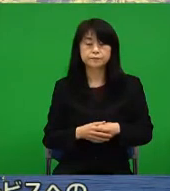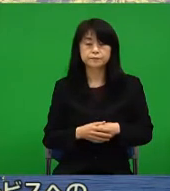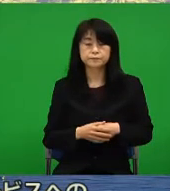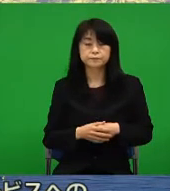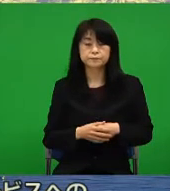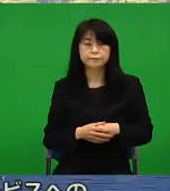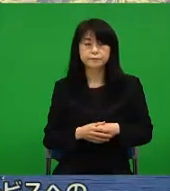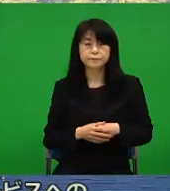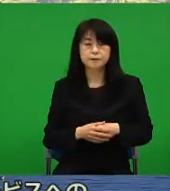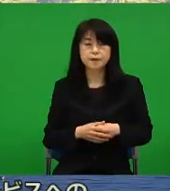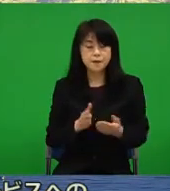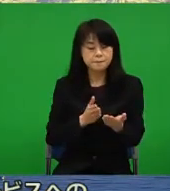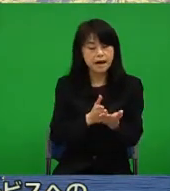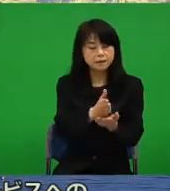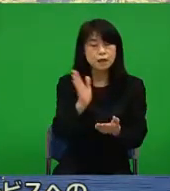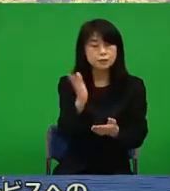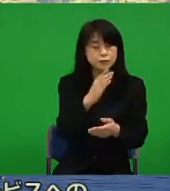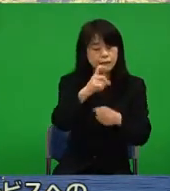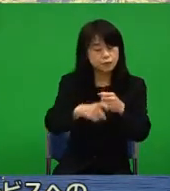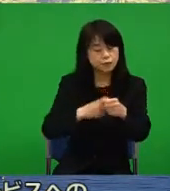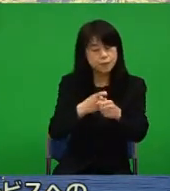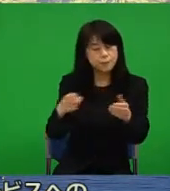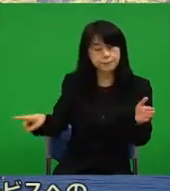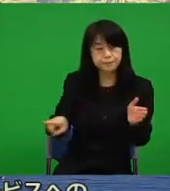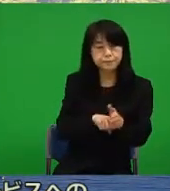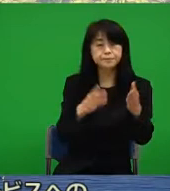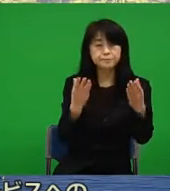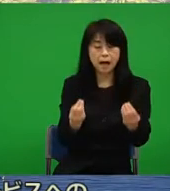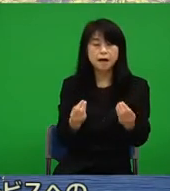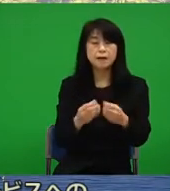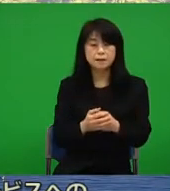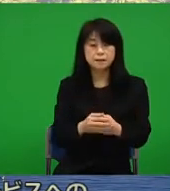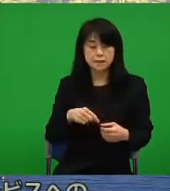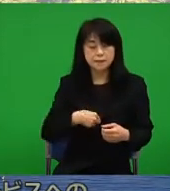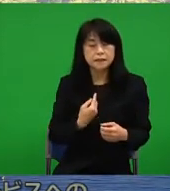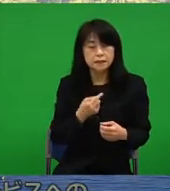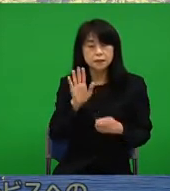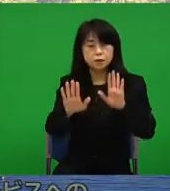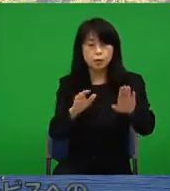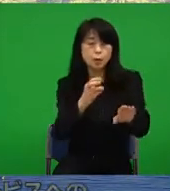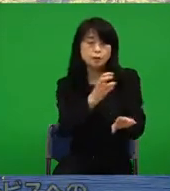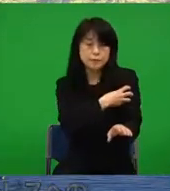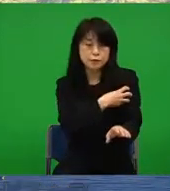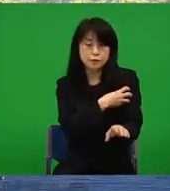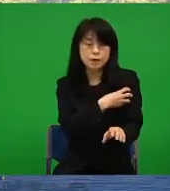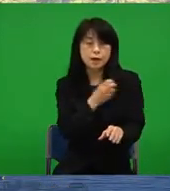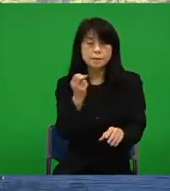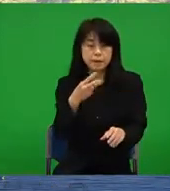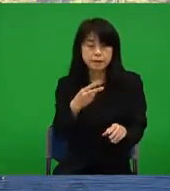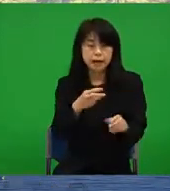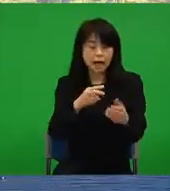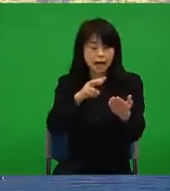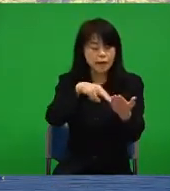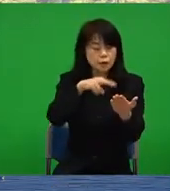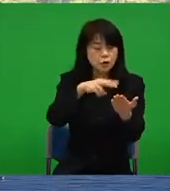最初をスタートしてから、10年余り経ちましたが、任意の予防接種ですとか、読み聞かせ